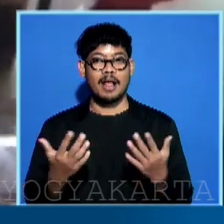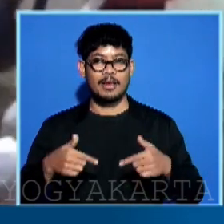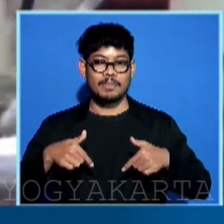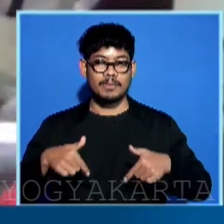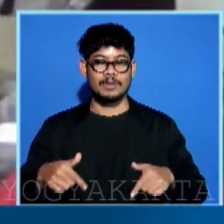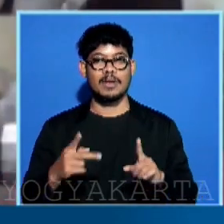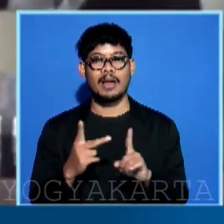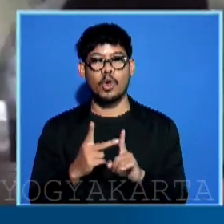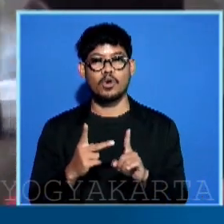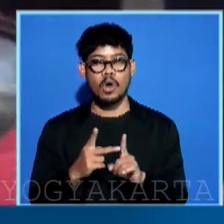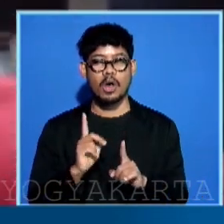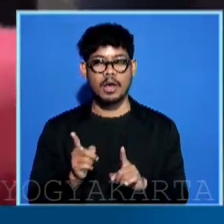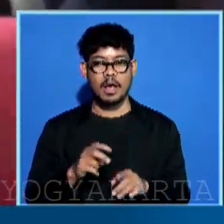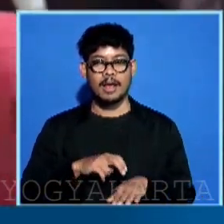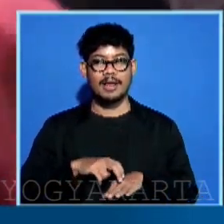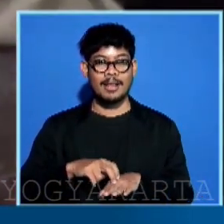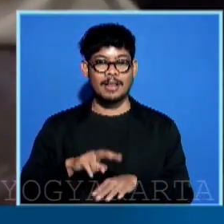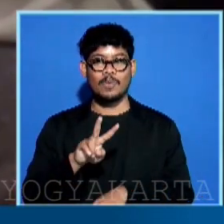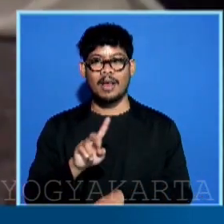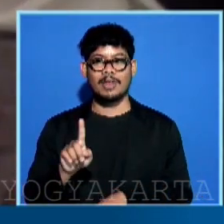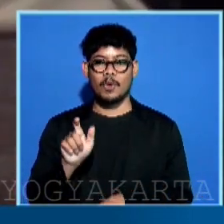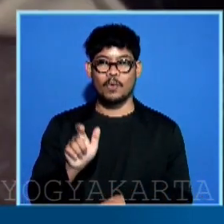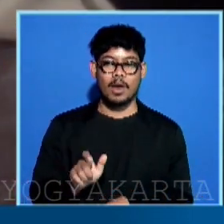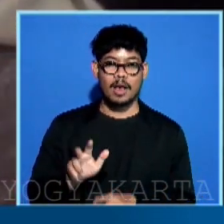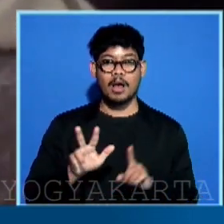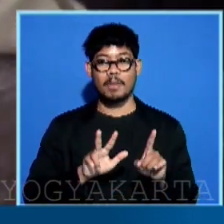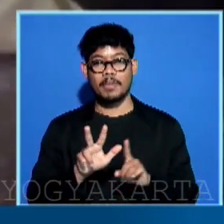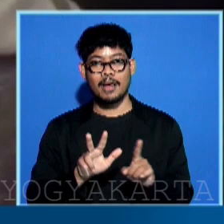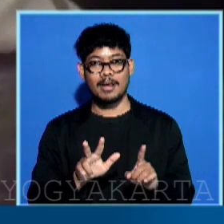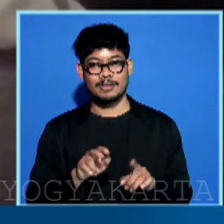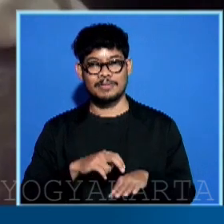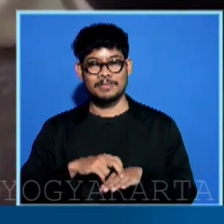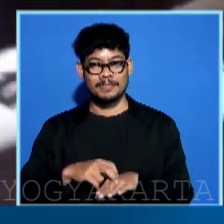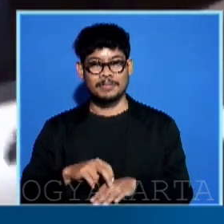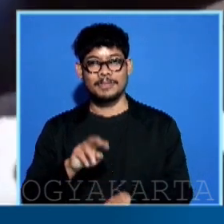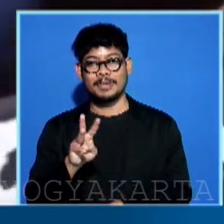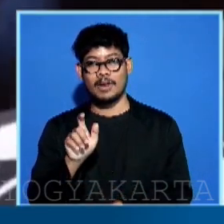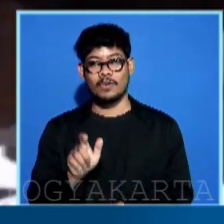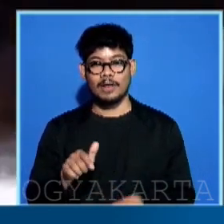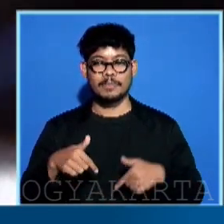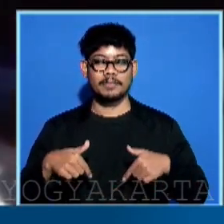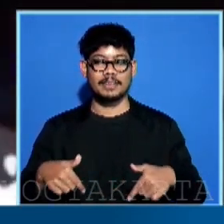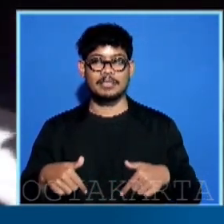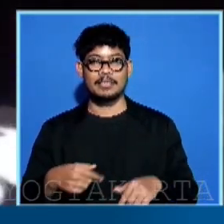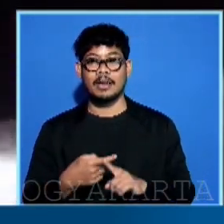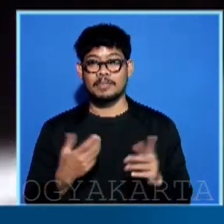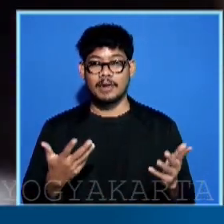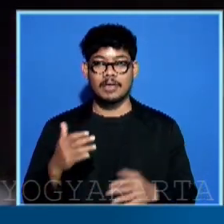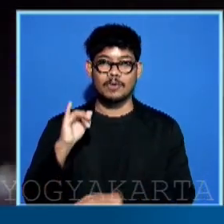sekitar 21 penumpang yang terdiri dari 18 penumpang dan 3 kru bus perjalanan dari Yogyakarta menuju